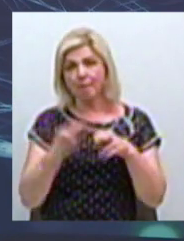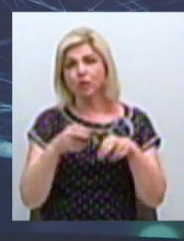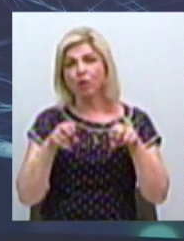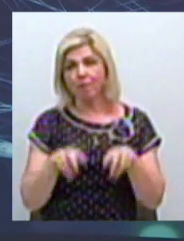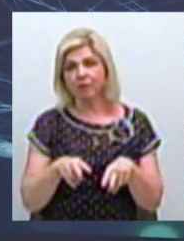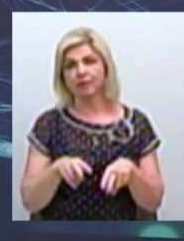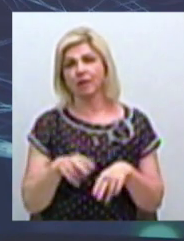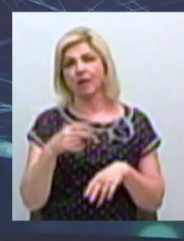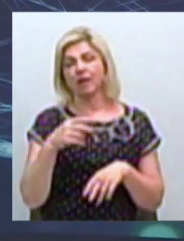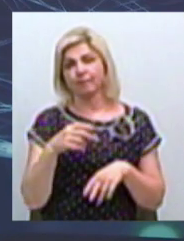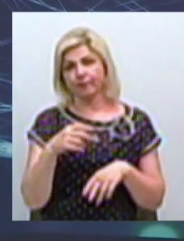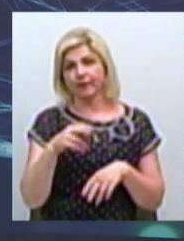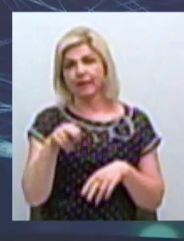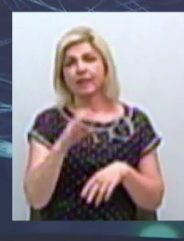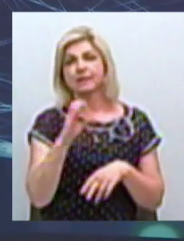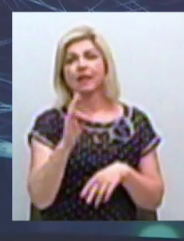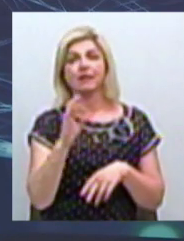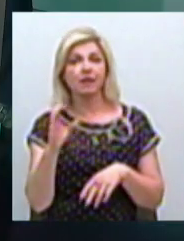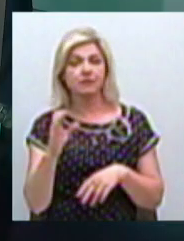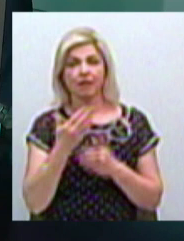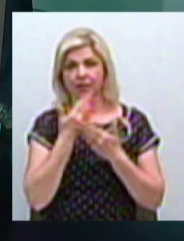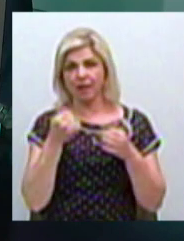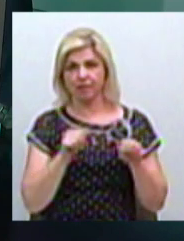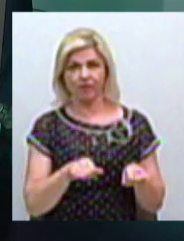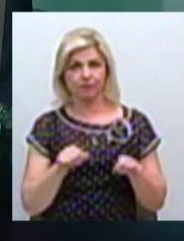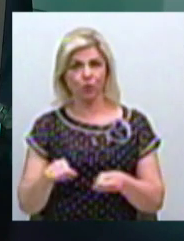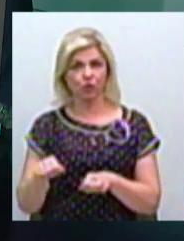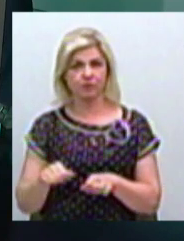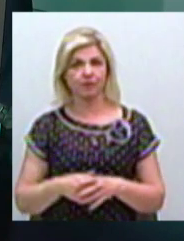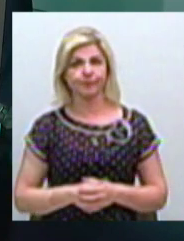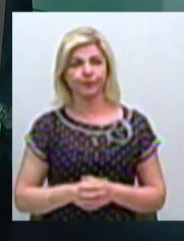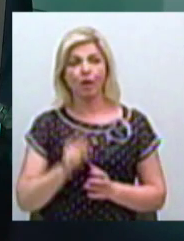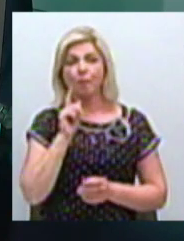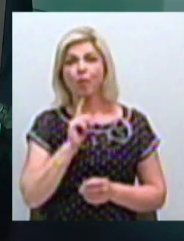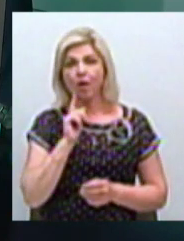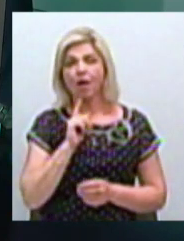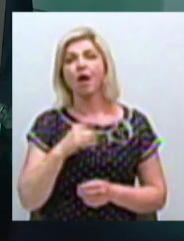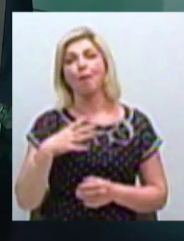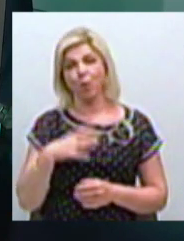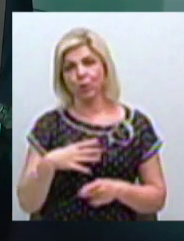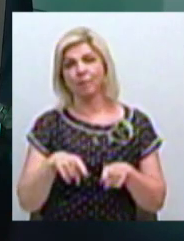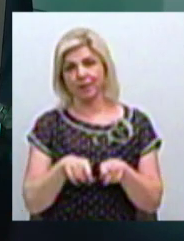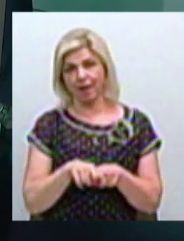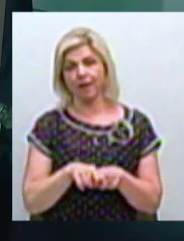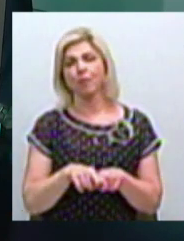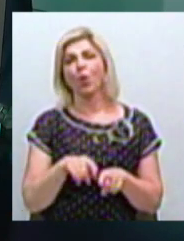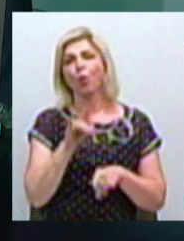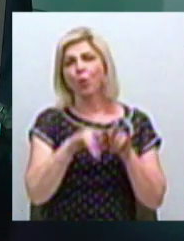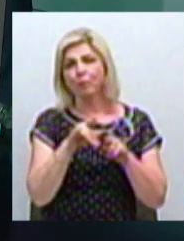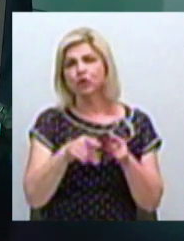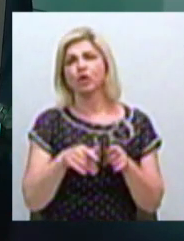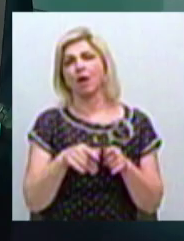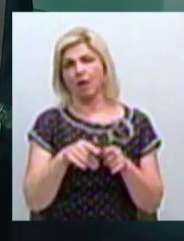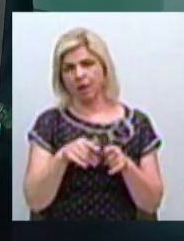безпеки ГУДСНС немає можливості. Тобто, Пока обходимся таким вот образом. Убеждаем людей, что они